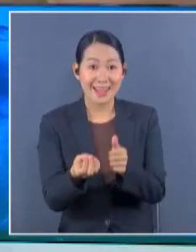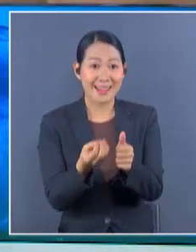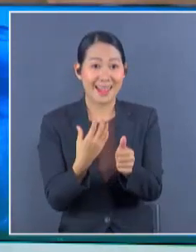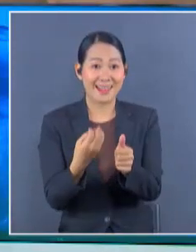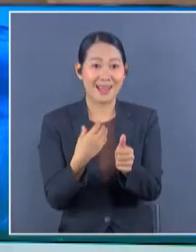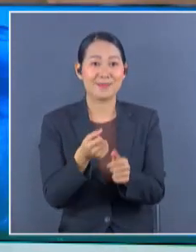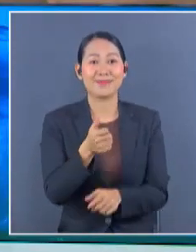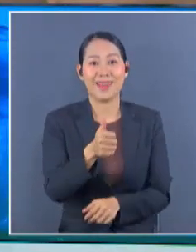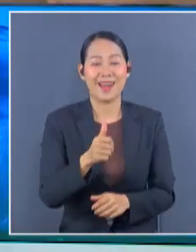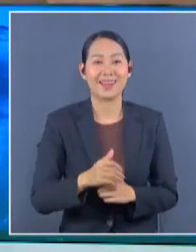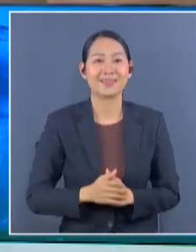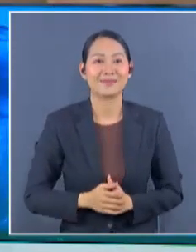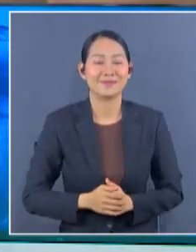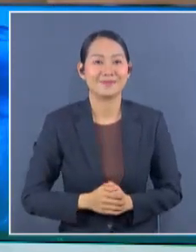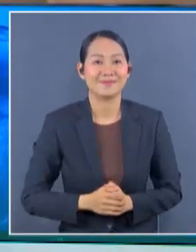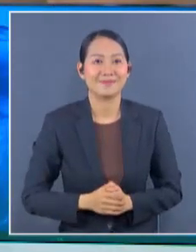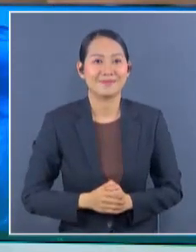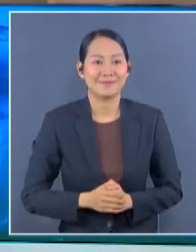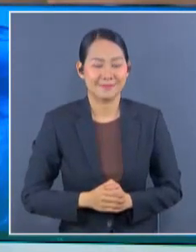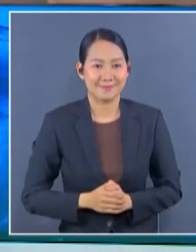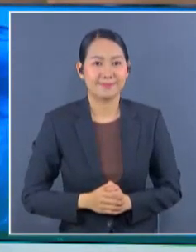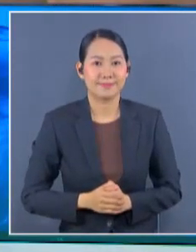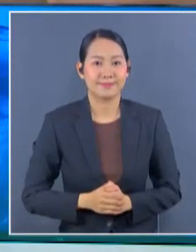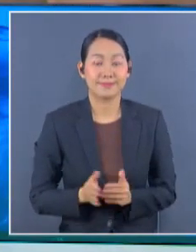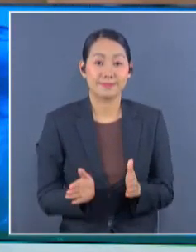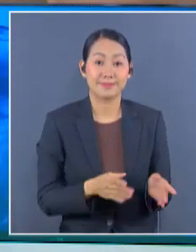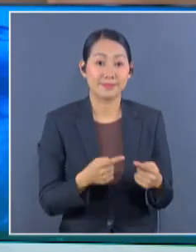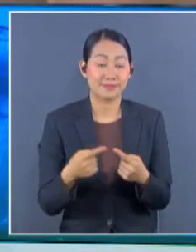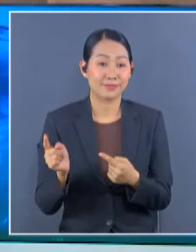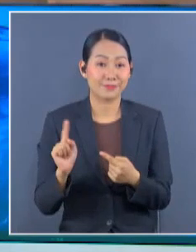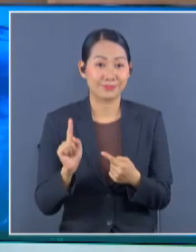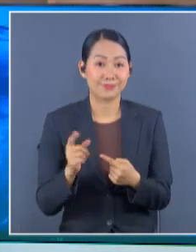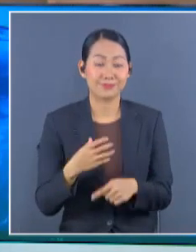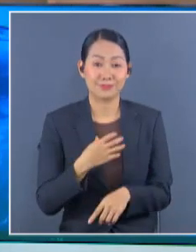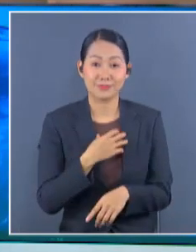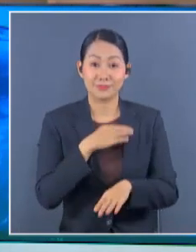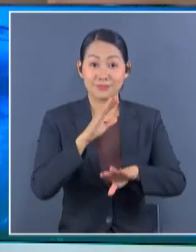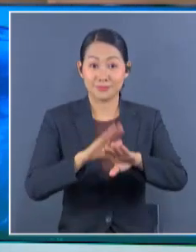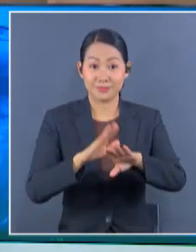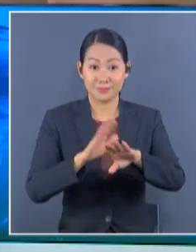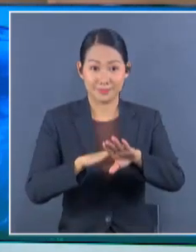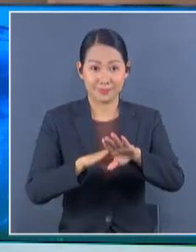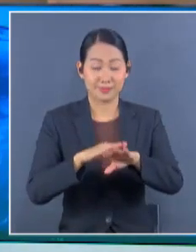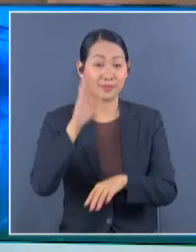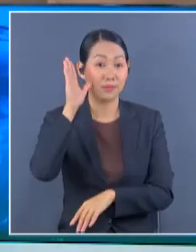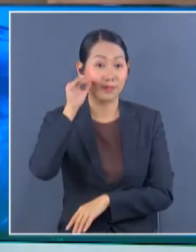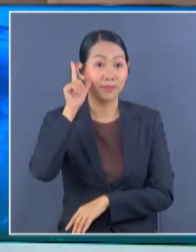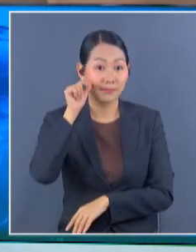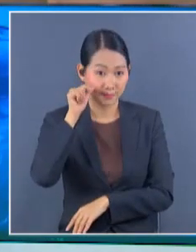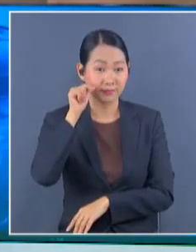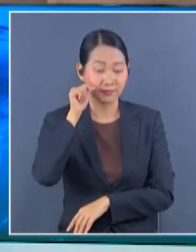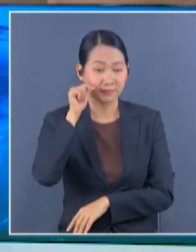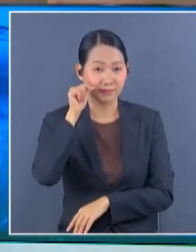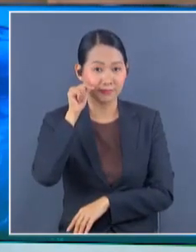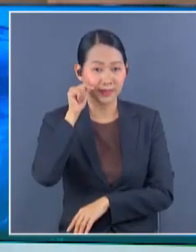เอาคุณผู้ชมครับขยับมาดูอีกเรื่องนึงอันนี้เป็นอุทาหรณ์เตือนภัยแล้วกัน ค ุณพ่อคุณแม่โดยเฉพาะที่ยังมีลูกเ